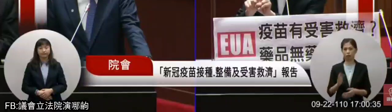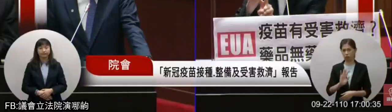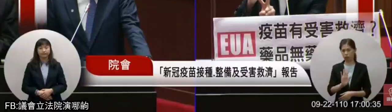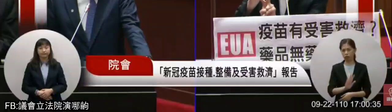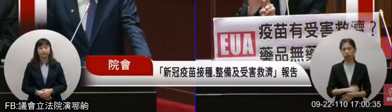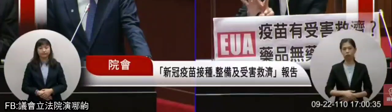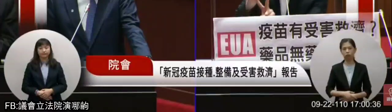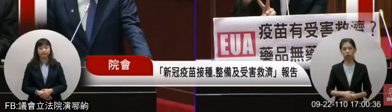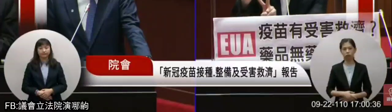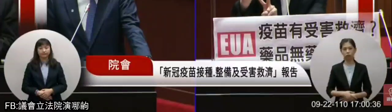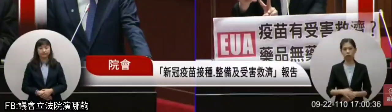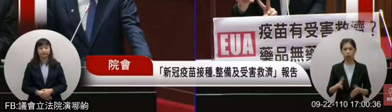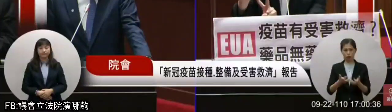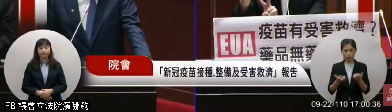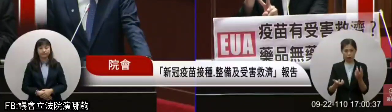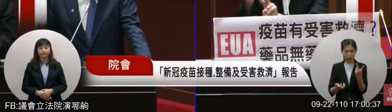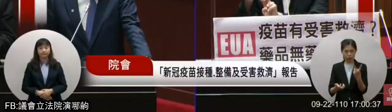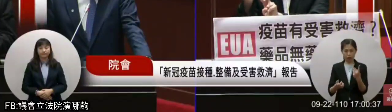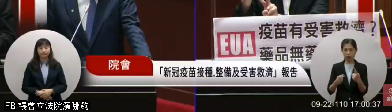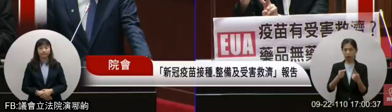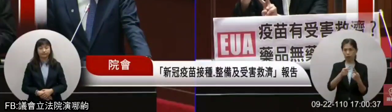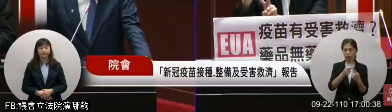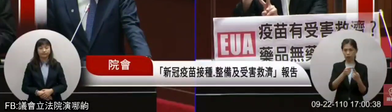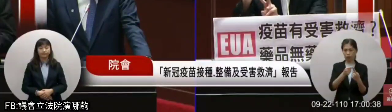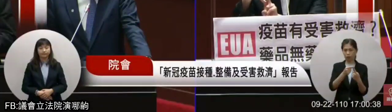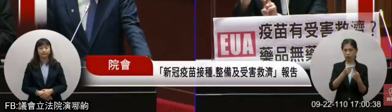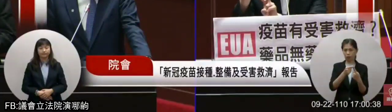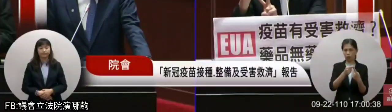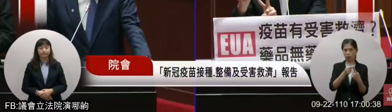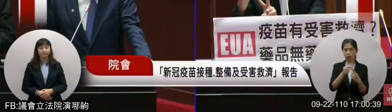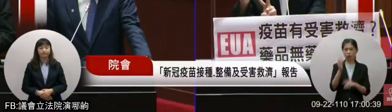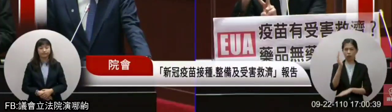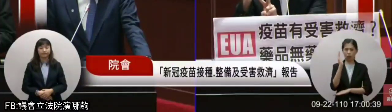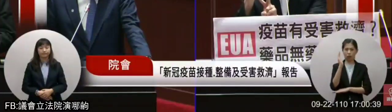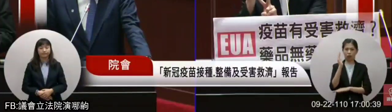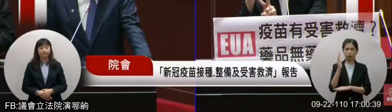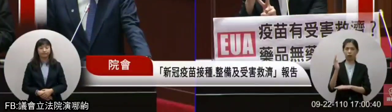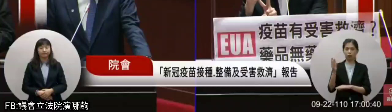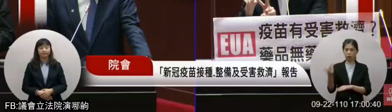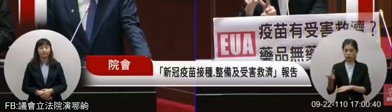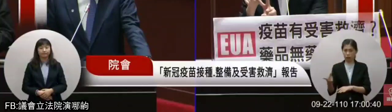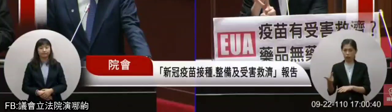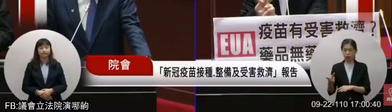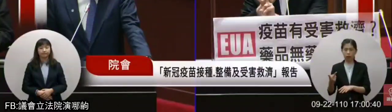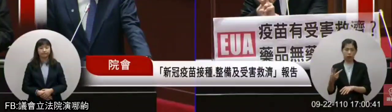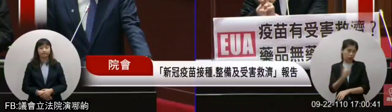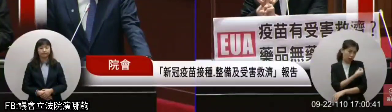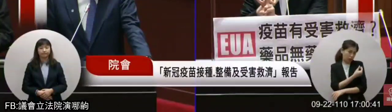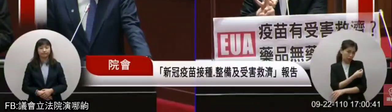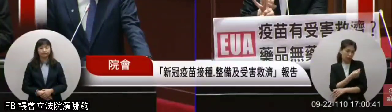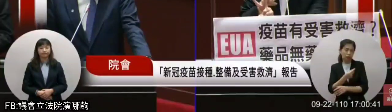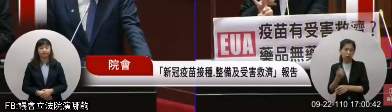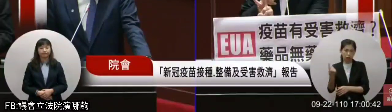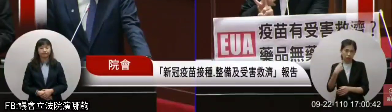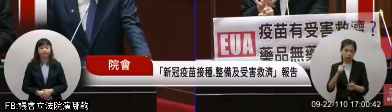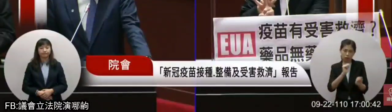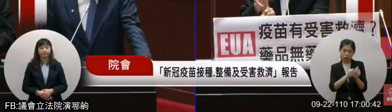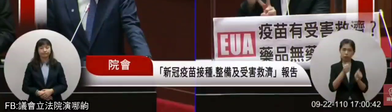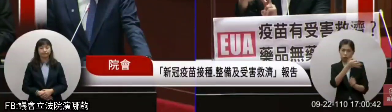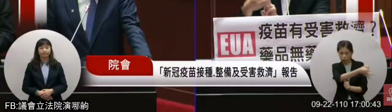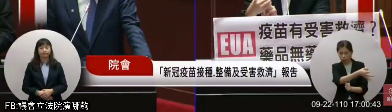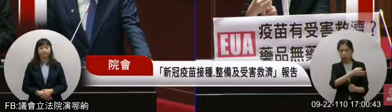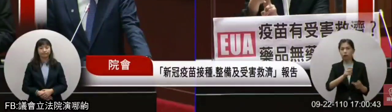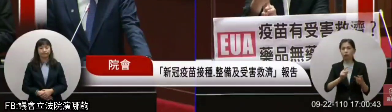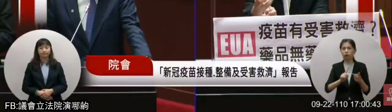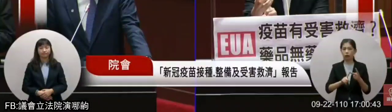个部分，一个是要征收这个钱到救济基金里，一个部分是这个救济